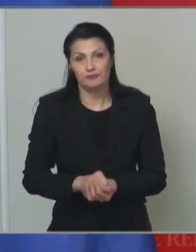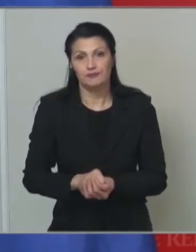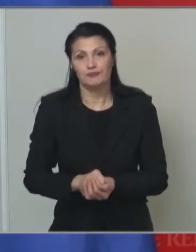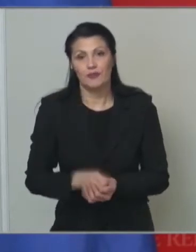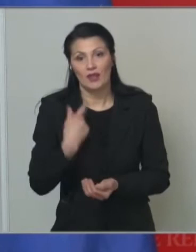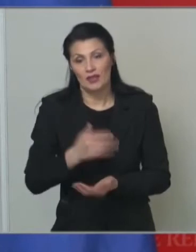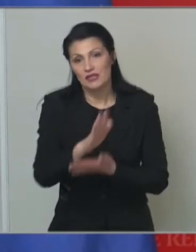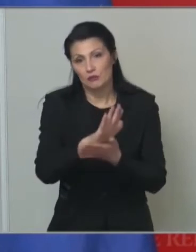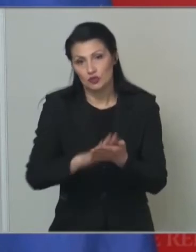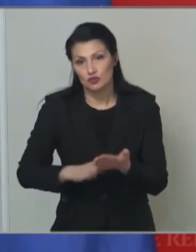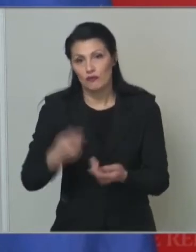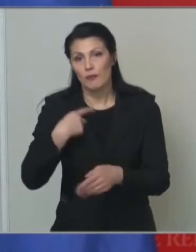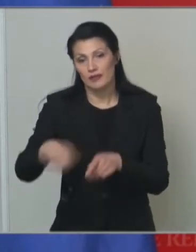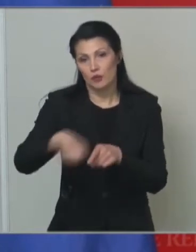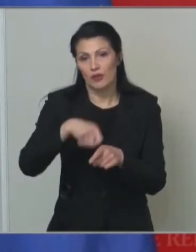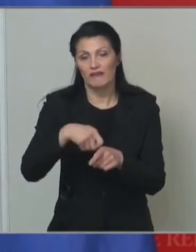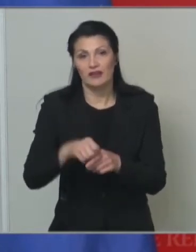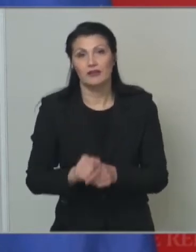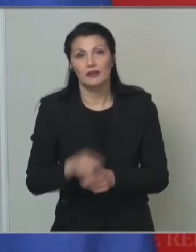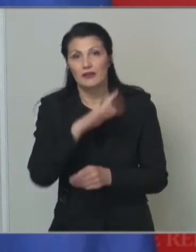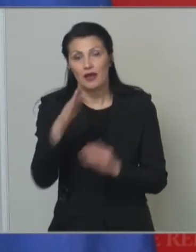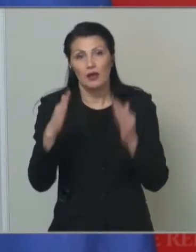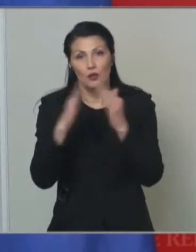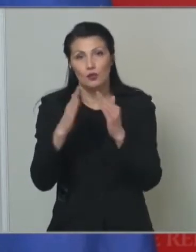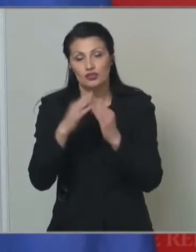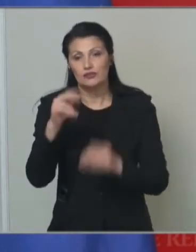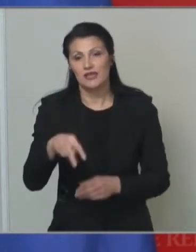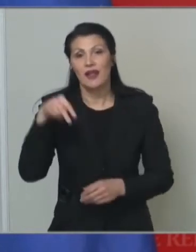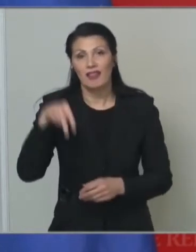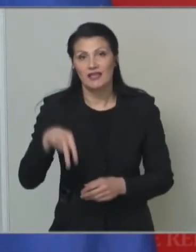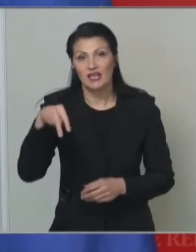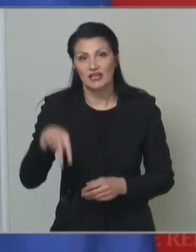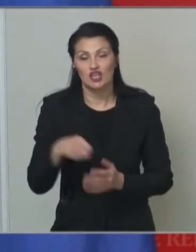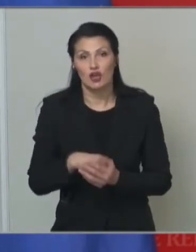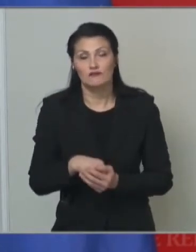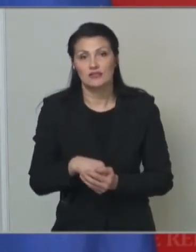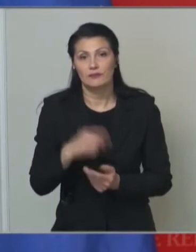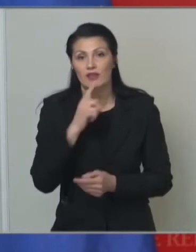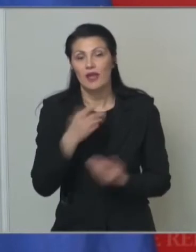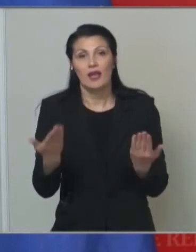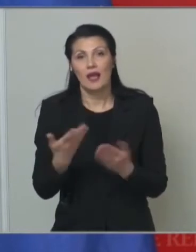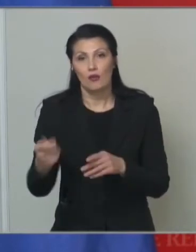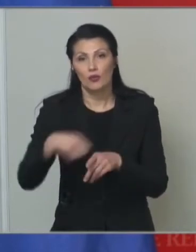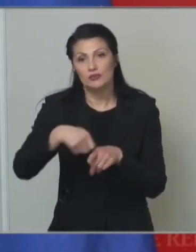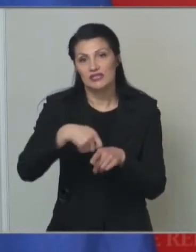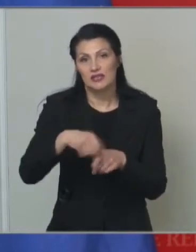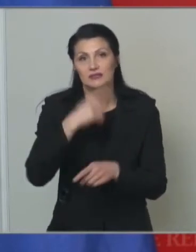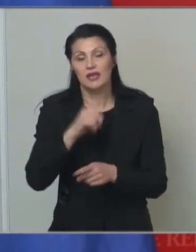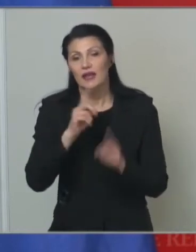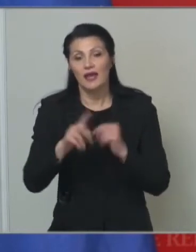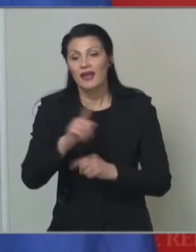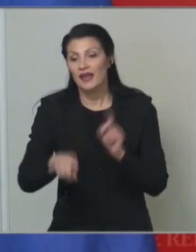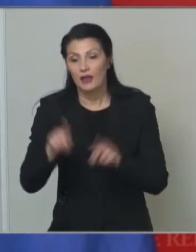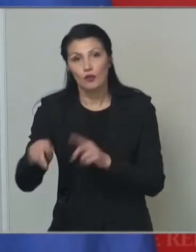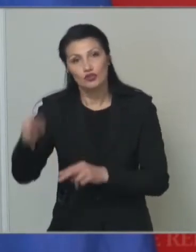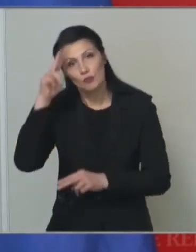Ја започнуваме санацијата на куќата на Лазар Личеновски, како и санацији на неколку спомен